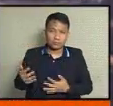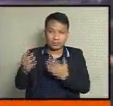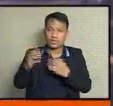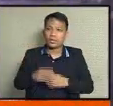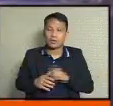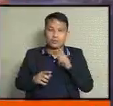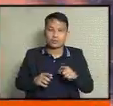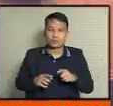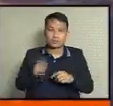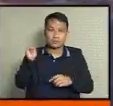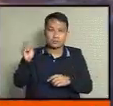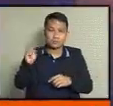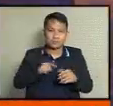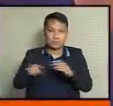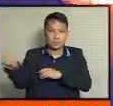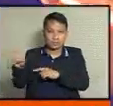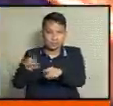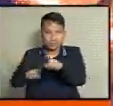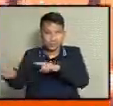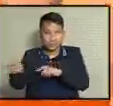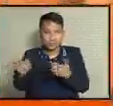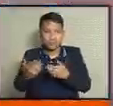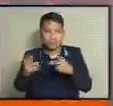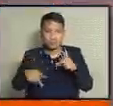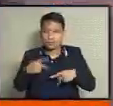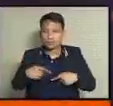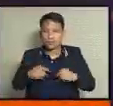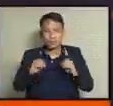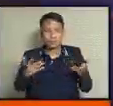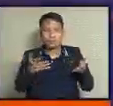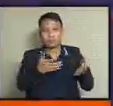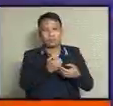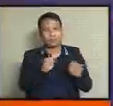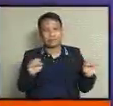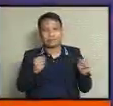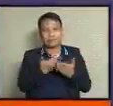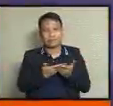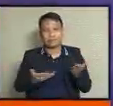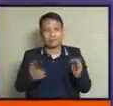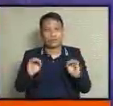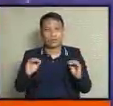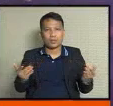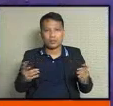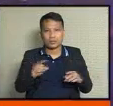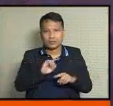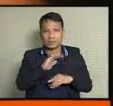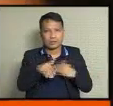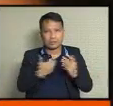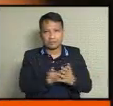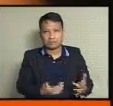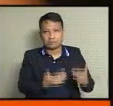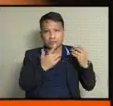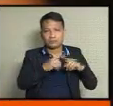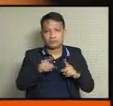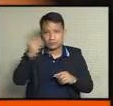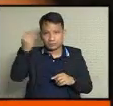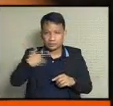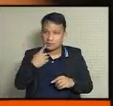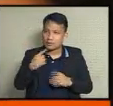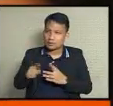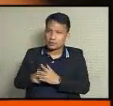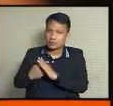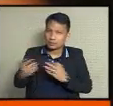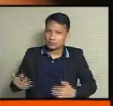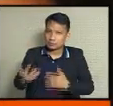Pero dahil sa pagmamadali, ang ilang residente walang naisalbang gamit. Malaki na pagising namin. Una ko binaba yung apo ko kay